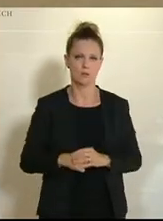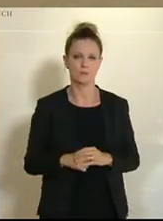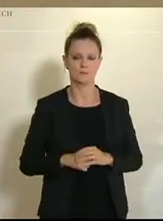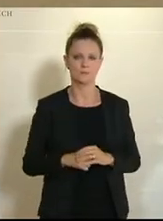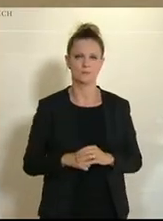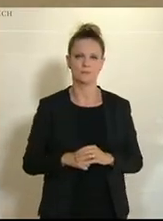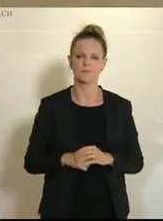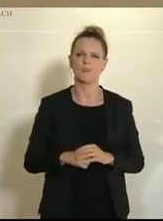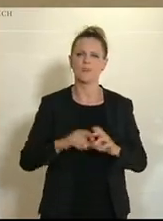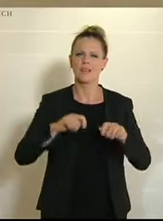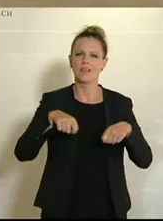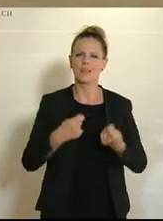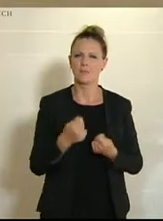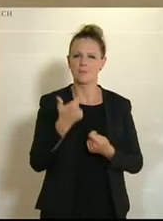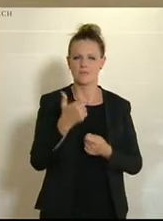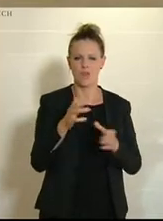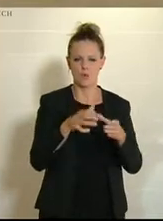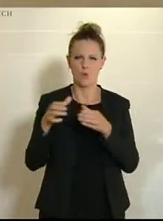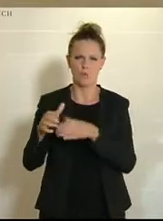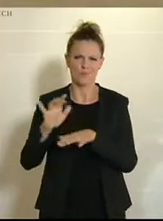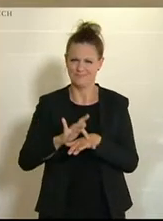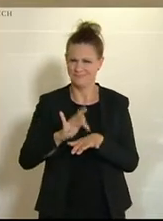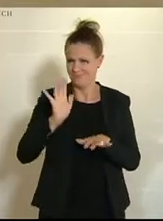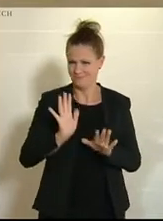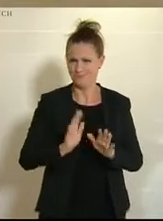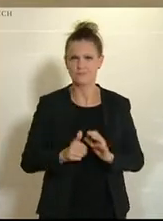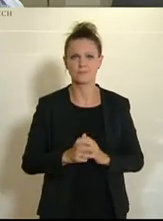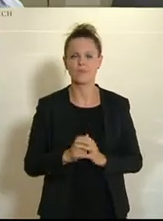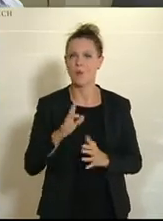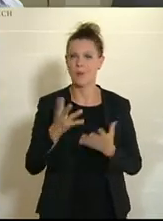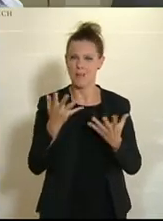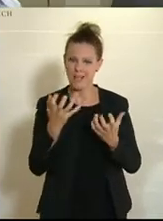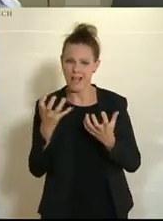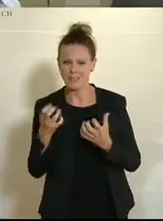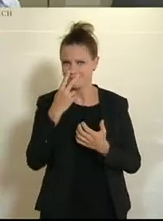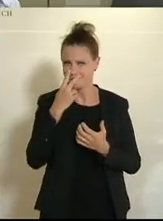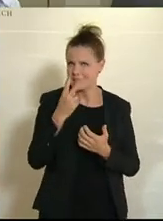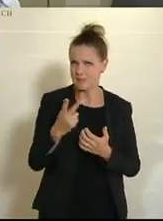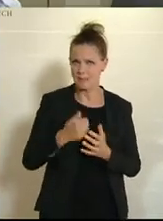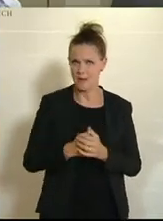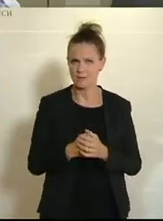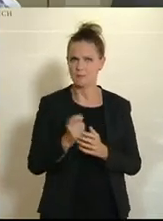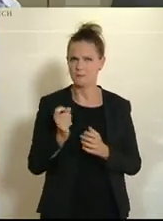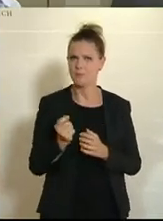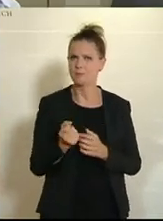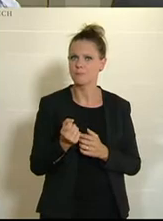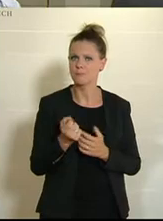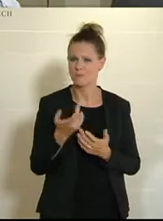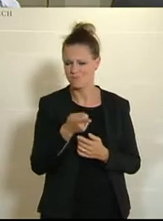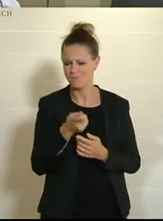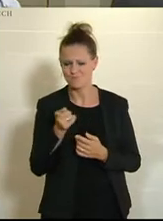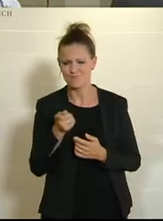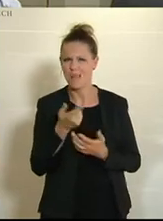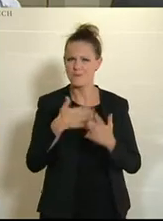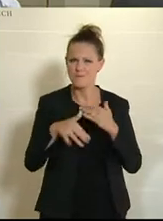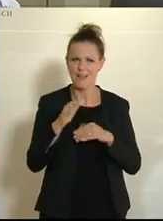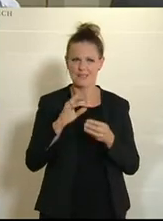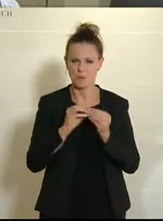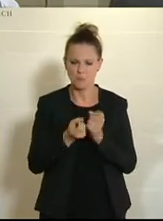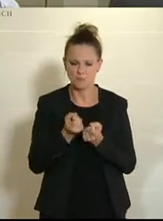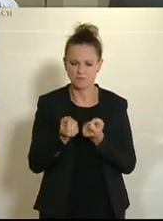zwei vulnerable Gruppen hier hervorgehoben, weil wir in der Praxis gesehen haben, dass gerade dort die meisten Probleme liegen. Und das